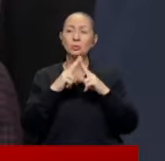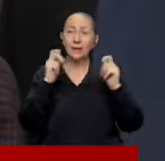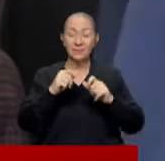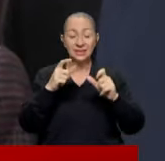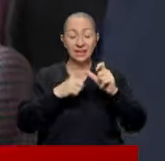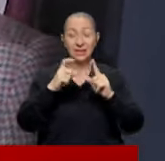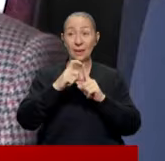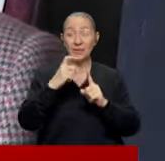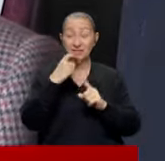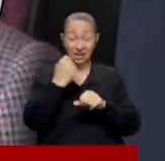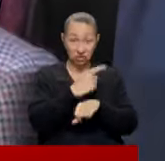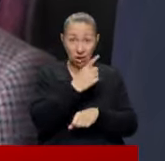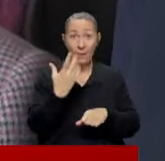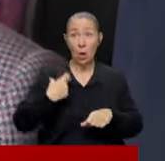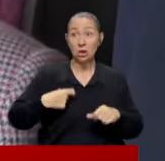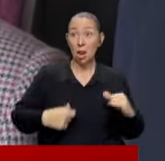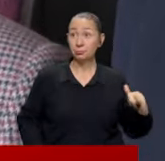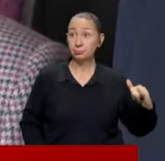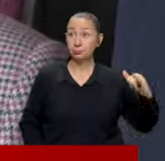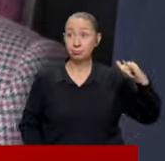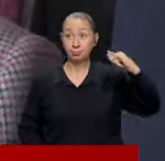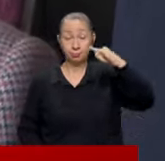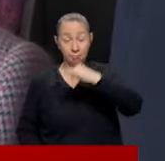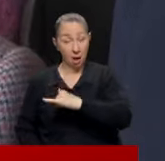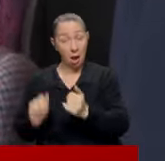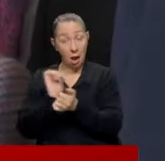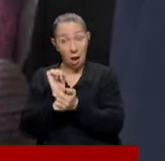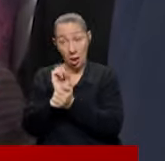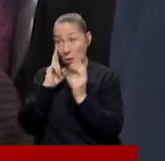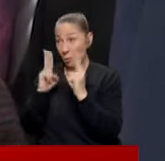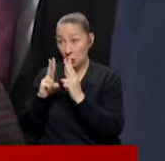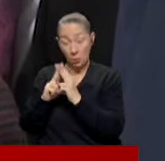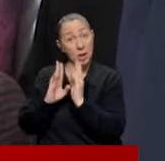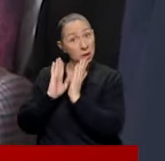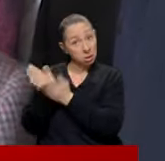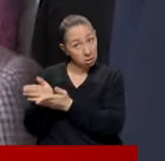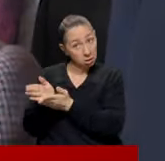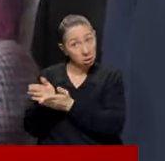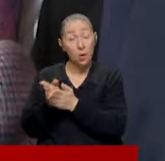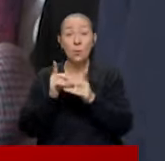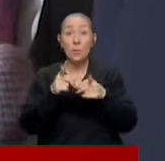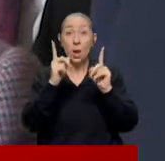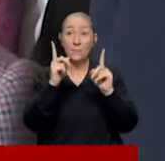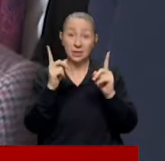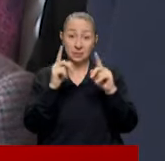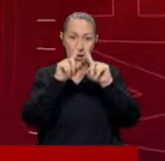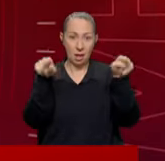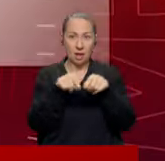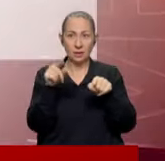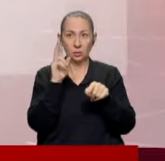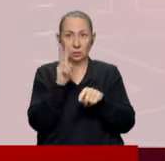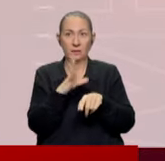Selahattin Demirtaş hem özel jetle ailesini görmeye gönderildi. Bu böyle bir resim burada